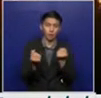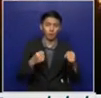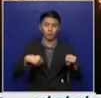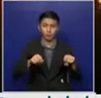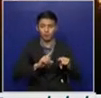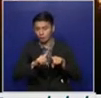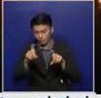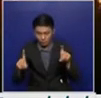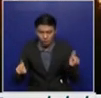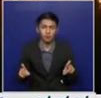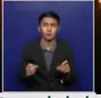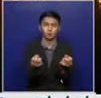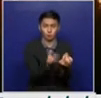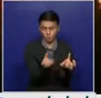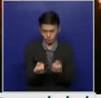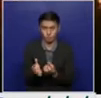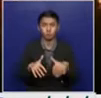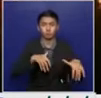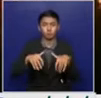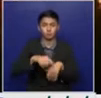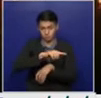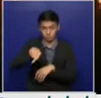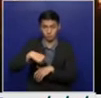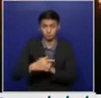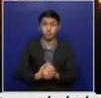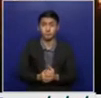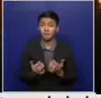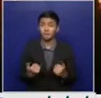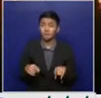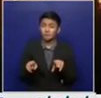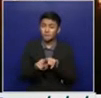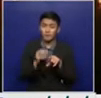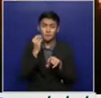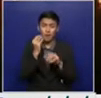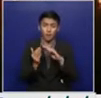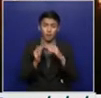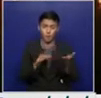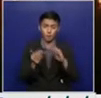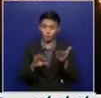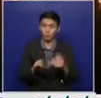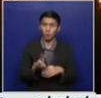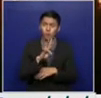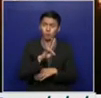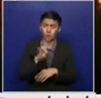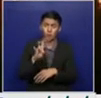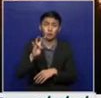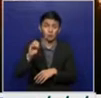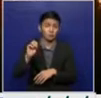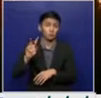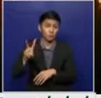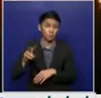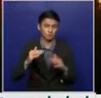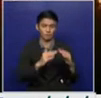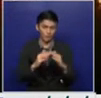เกิดความเสียหายอย่างมากซึ่งเกิดเหตุการณ์ครั้งนี้นั้นได้มีจำนวนหลังคาเรือนถึง 772ตัวเรือนอยู่ใน